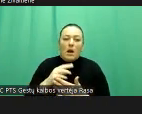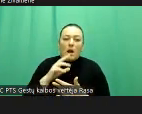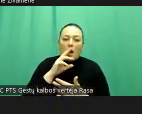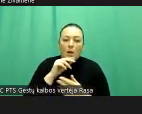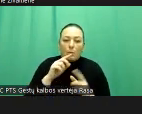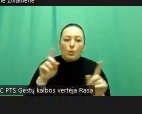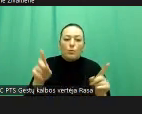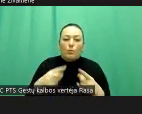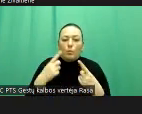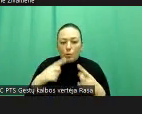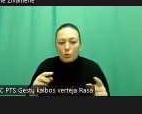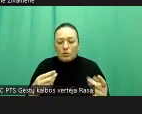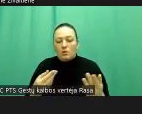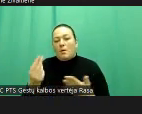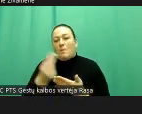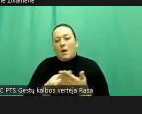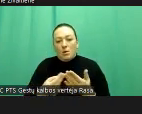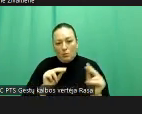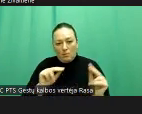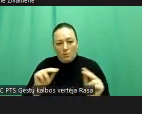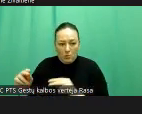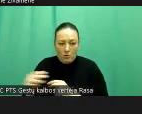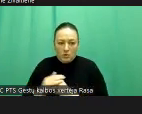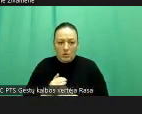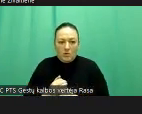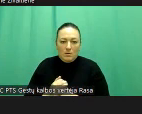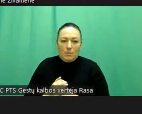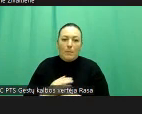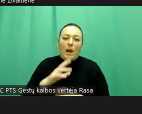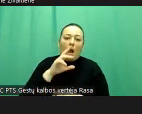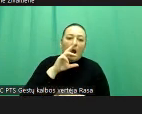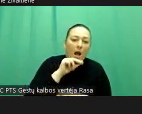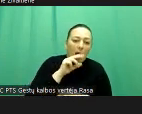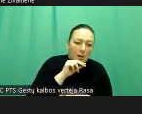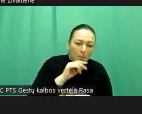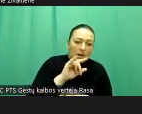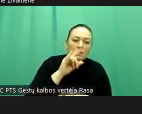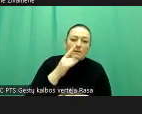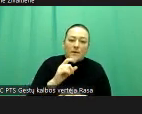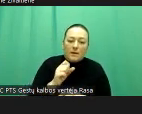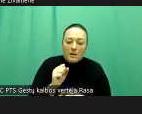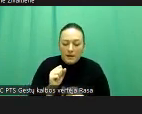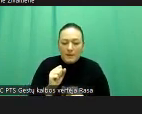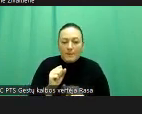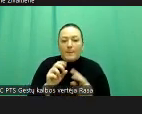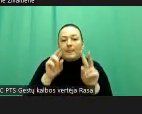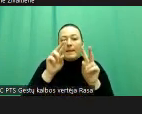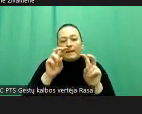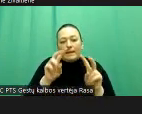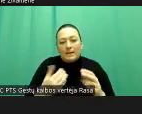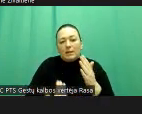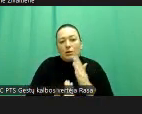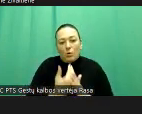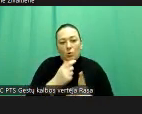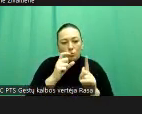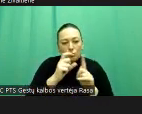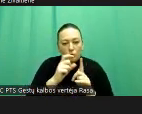muzikos ir vizualių menų mokytojai. Taigi per kalbas mokiniai tyrinės naują